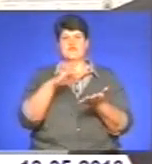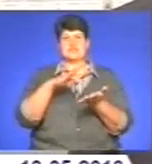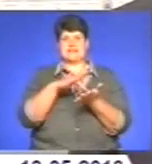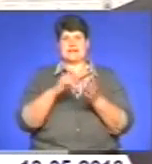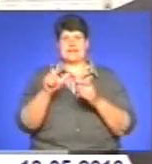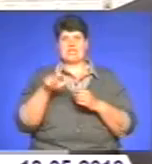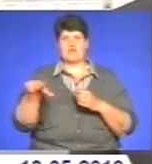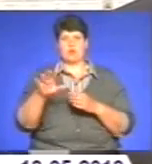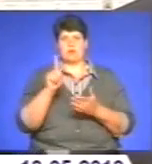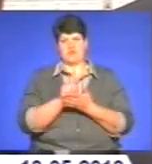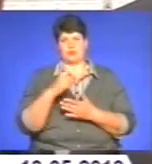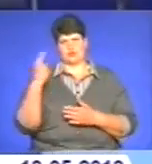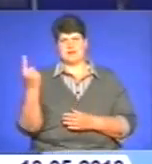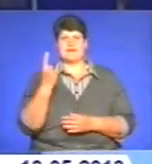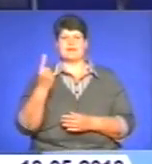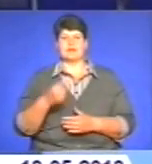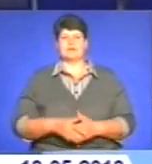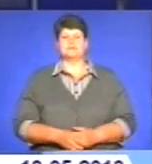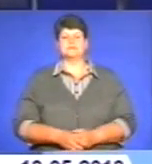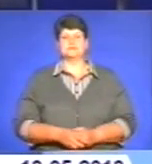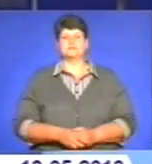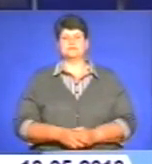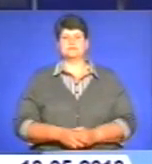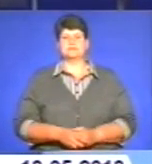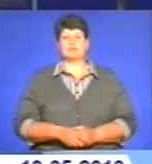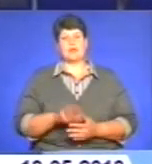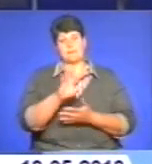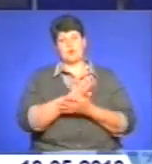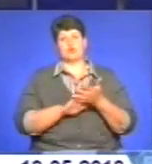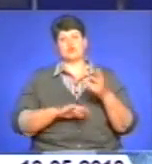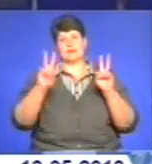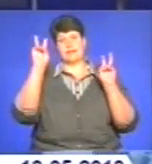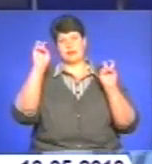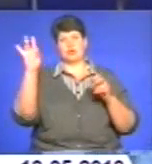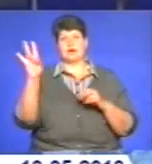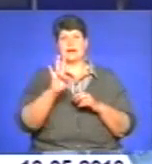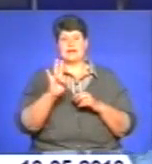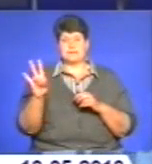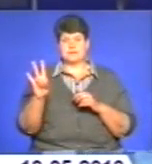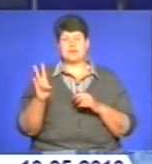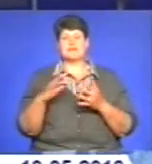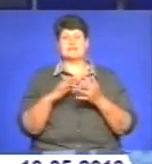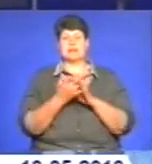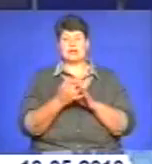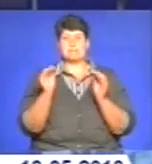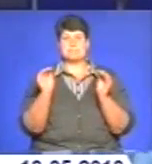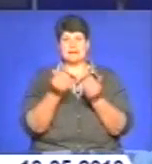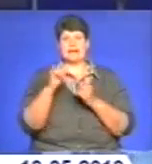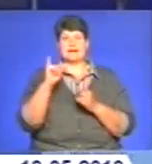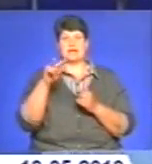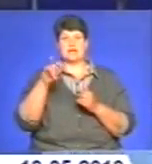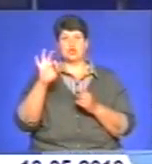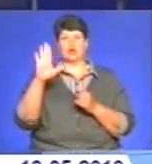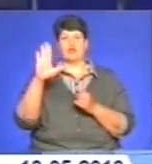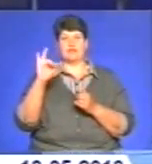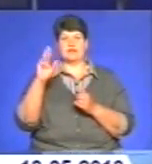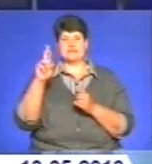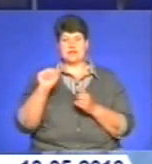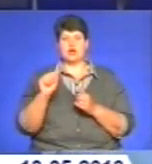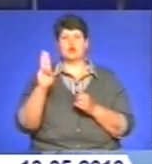маємо бути єдині. І продовжуємо тему релігійну. У селі Мала Іловиця Шумського району вшанували